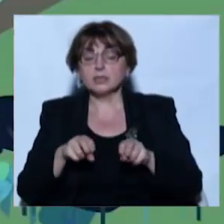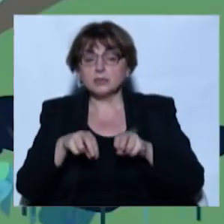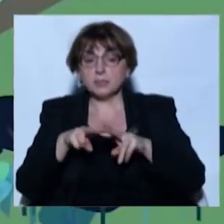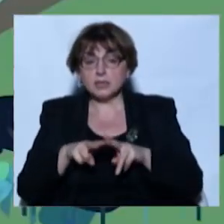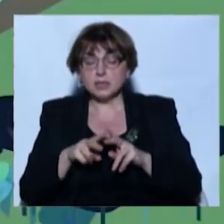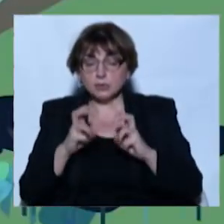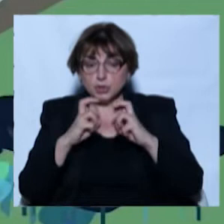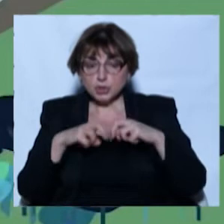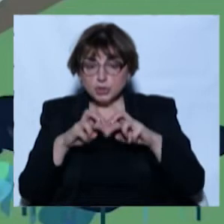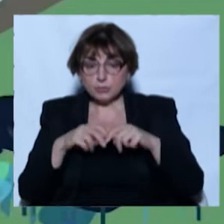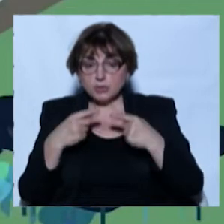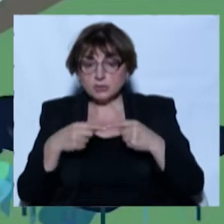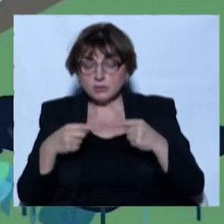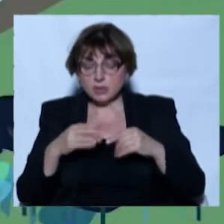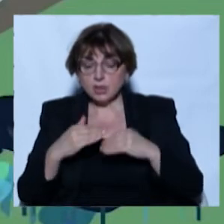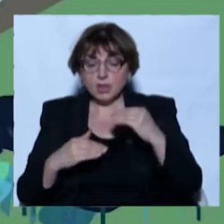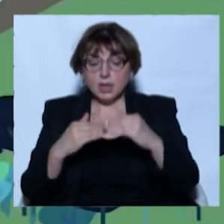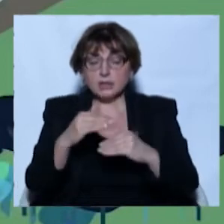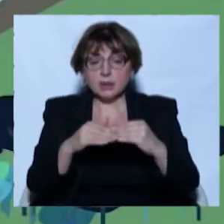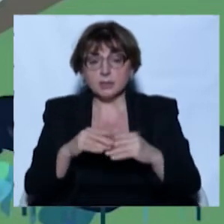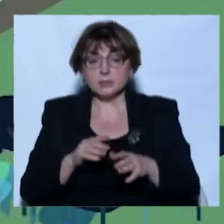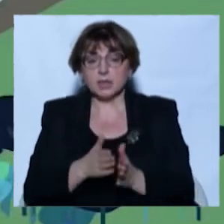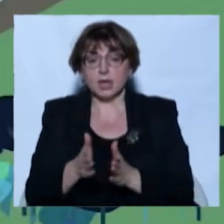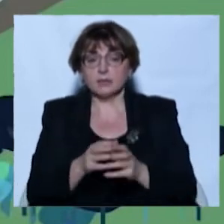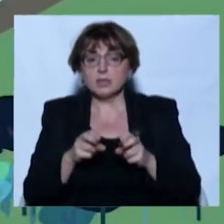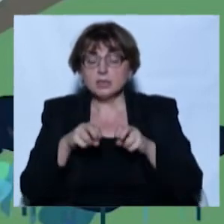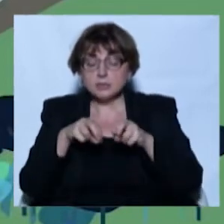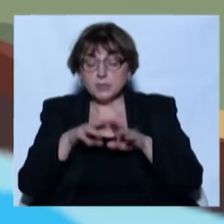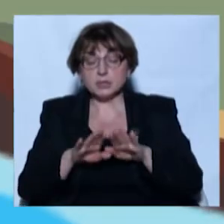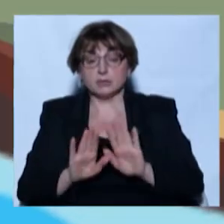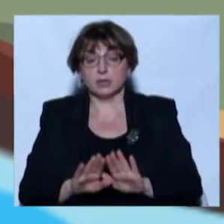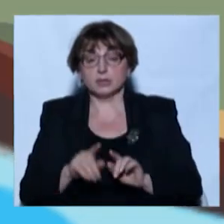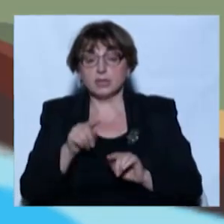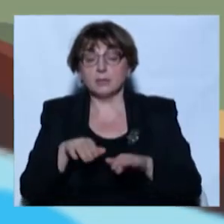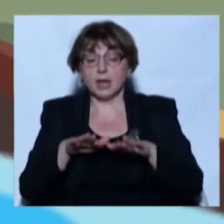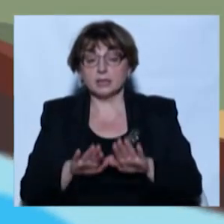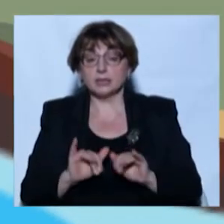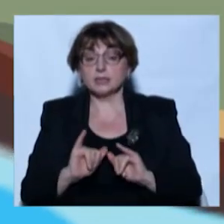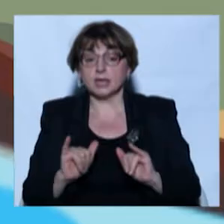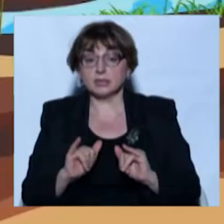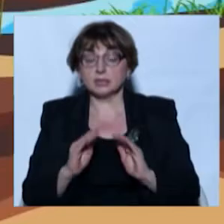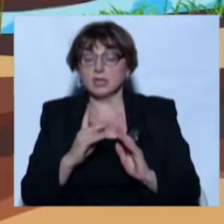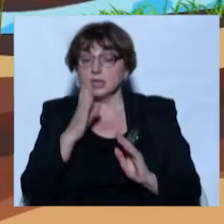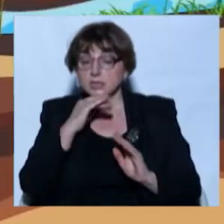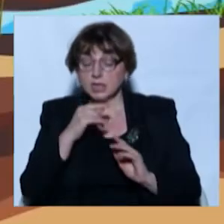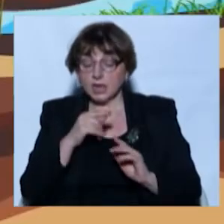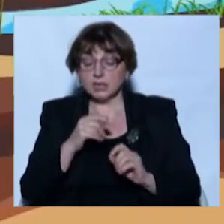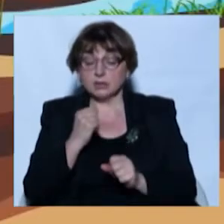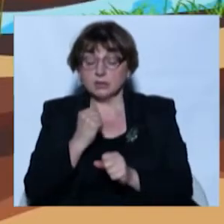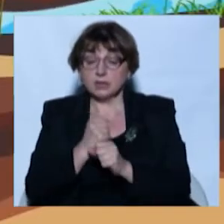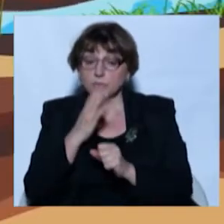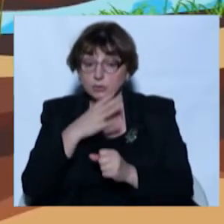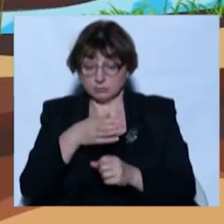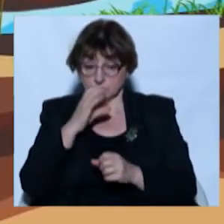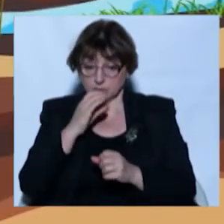სპეციალურ შემოწმებებს და სხვადასხვა ეტაპებს გაივლის, სპეციალურ ადგილას, იმ ადგილას, სადაც წყალს დალევისთვის ვარგისიანად